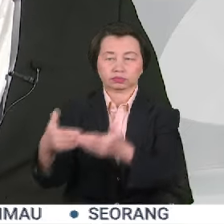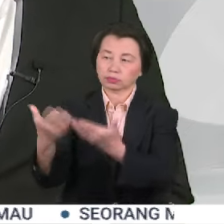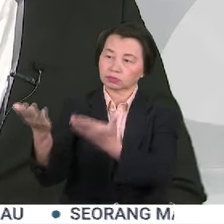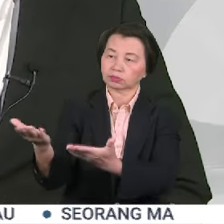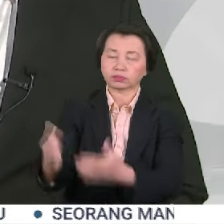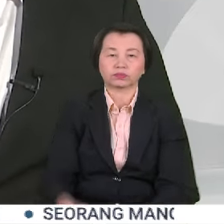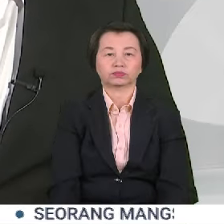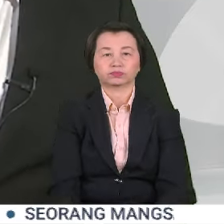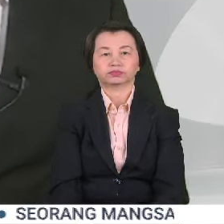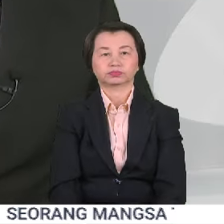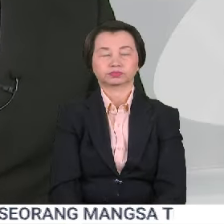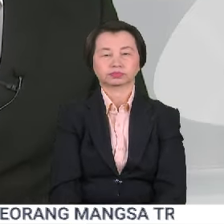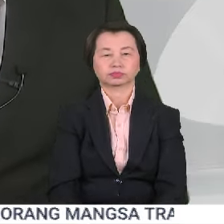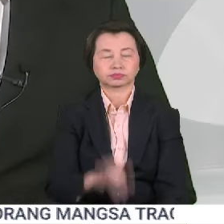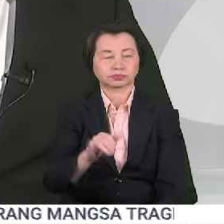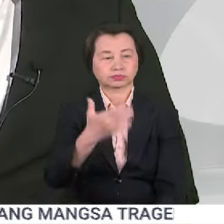silahkan